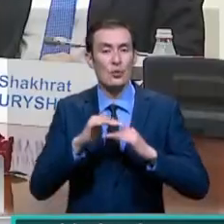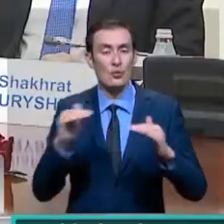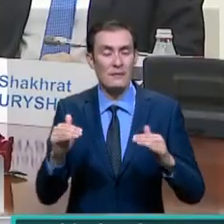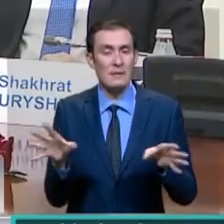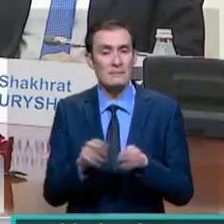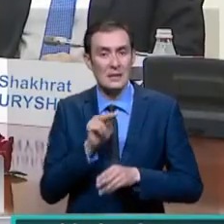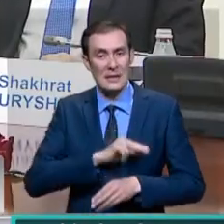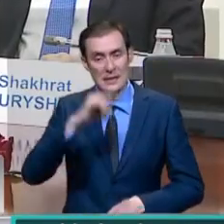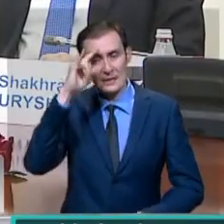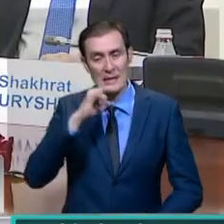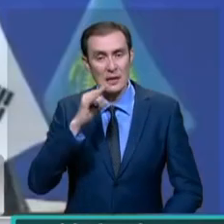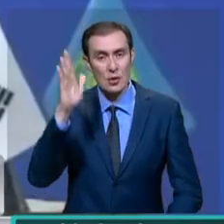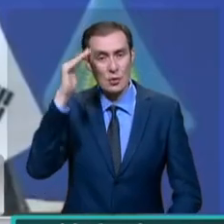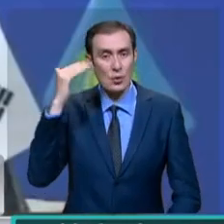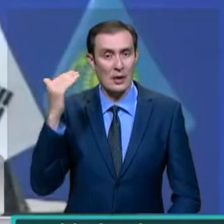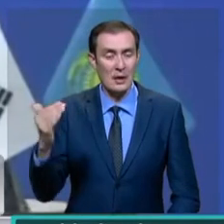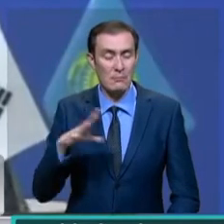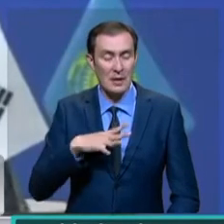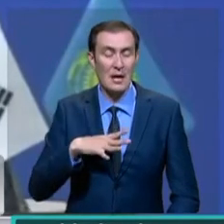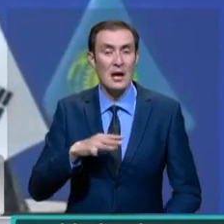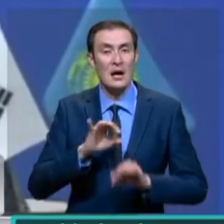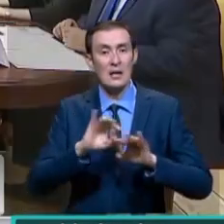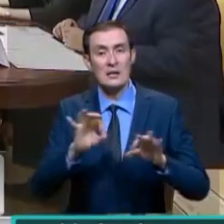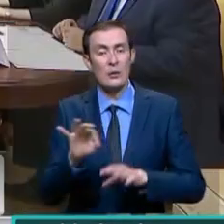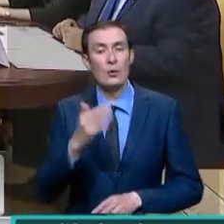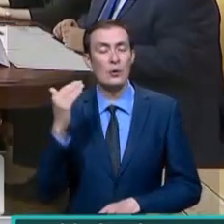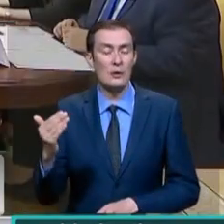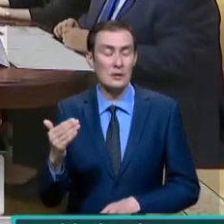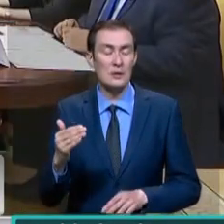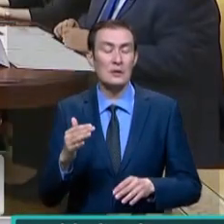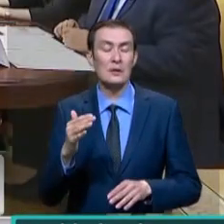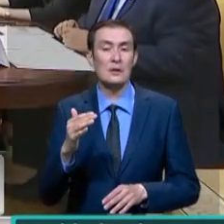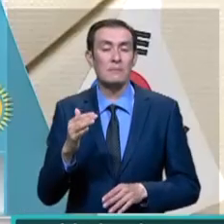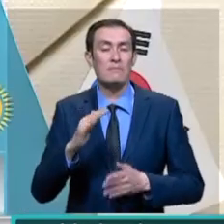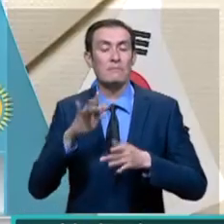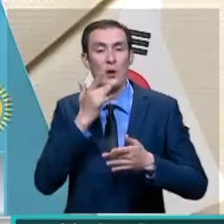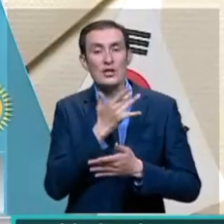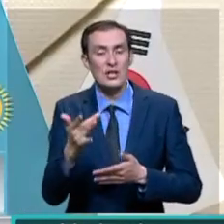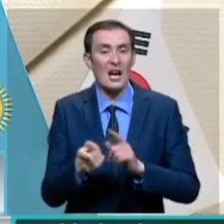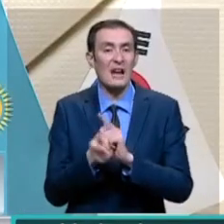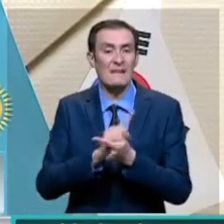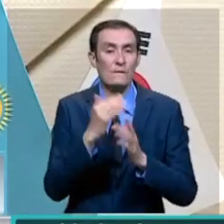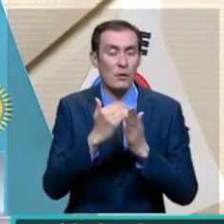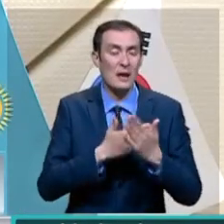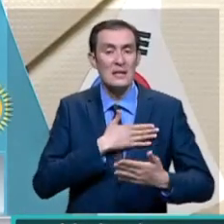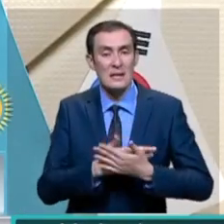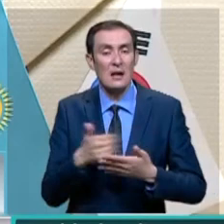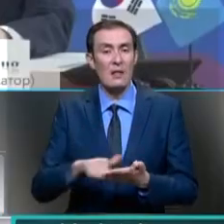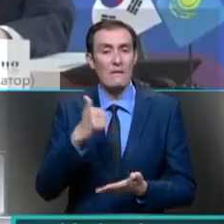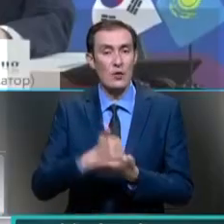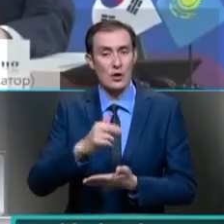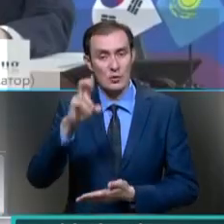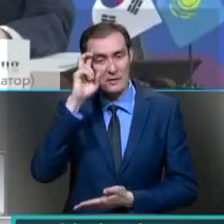между казахстаном и кореи в ходе встречи он также рассказал своему южнокорейскому коллеги о политических реформах инициированных главой